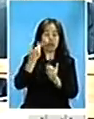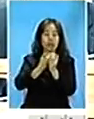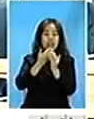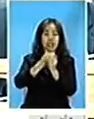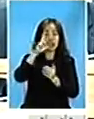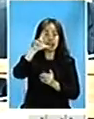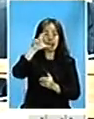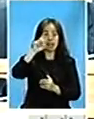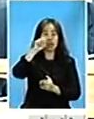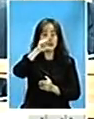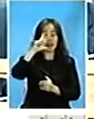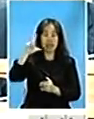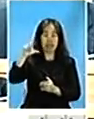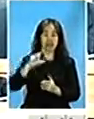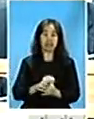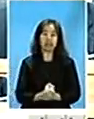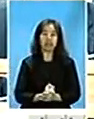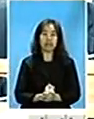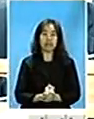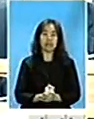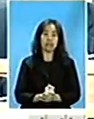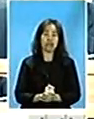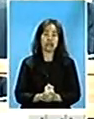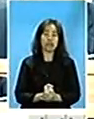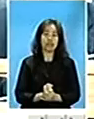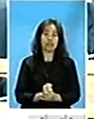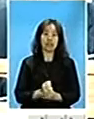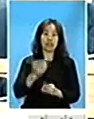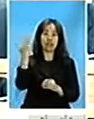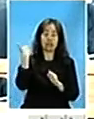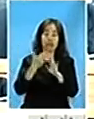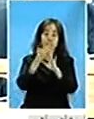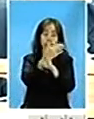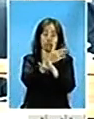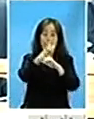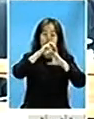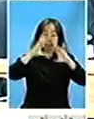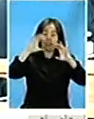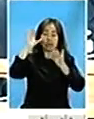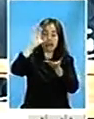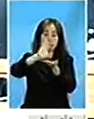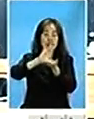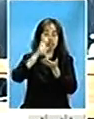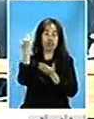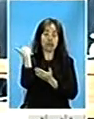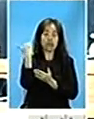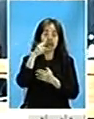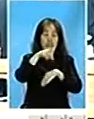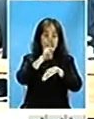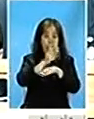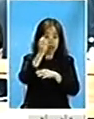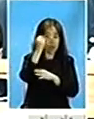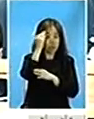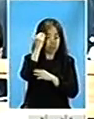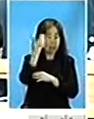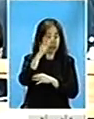าทนะครับในยุคเมื่อตอนที่รัฐบาลตั้งงบประมาณนั้นเนี่ยท่านประธานทราบไหมครับว่า